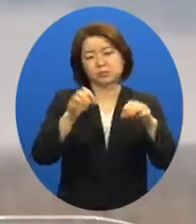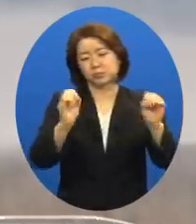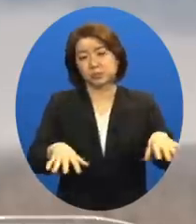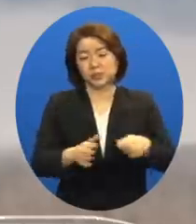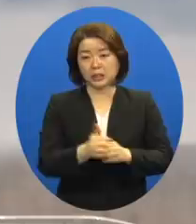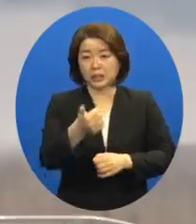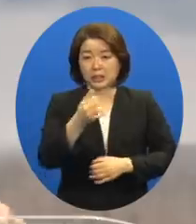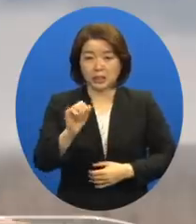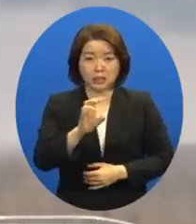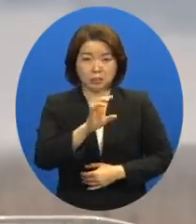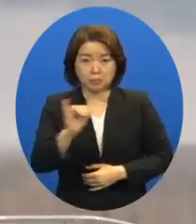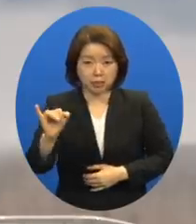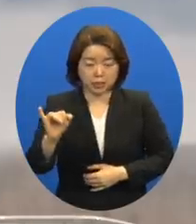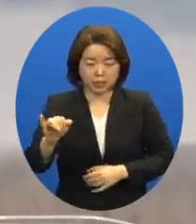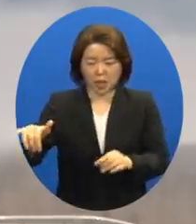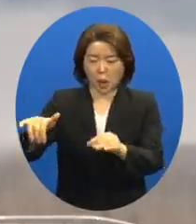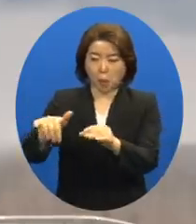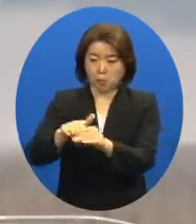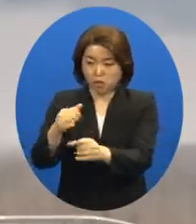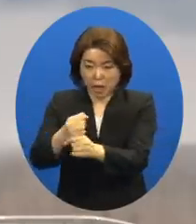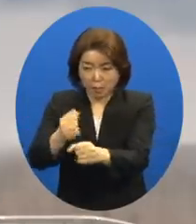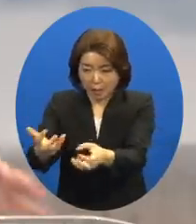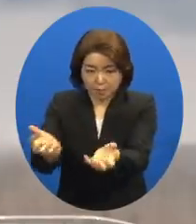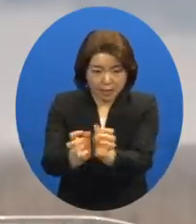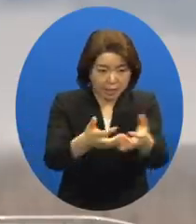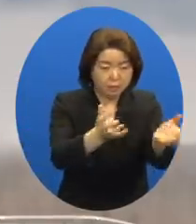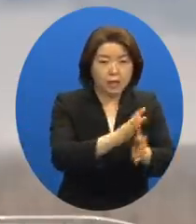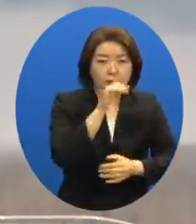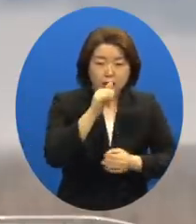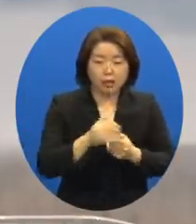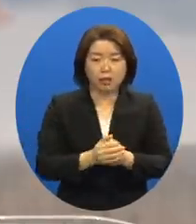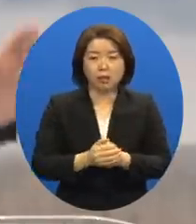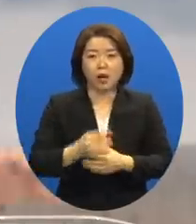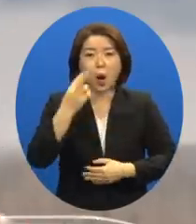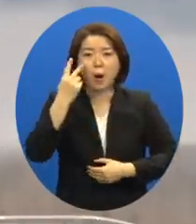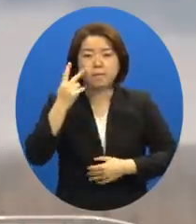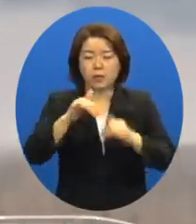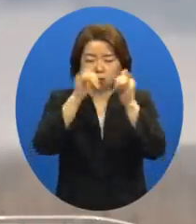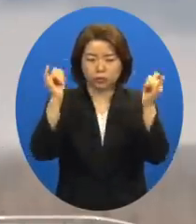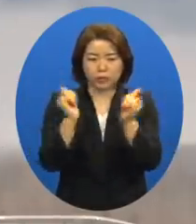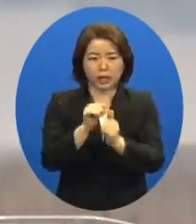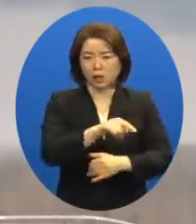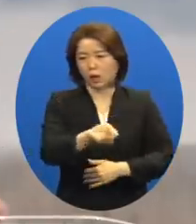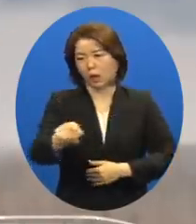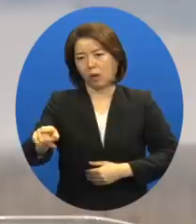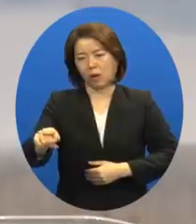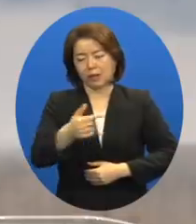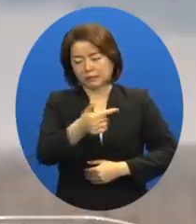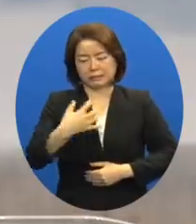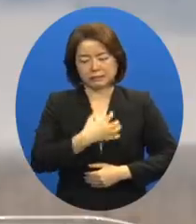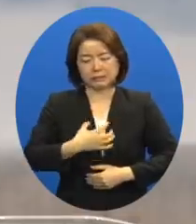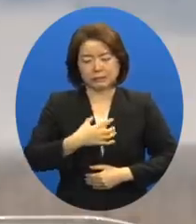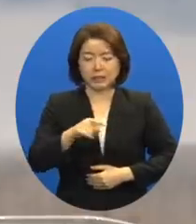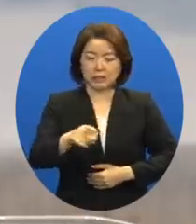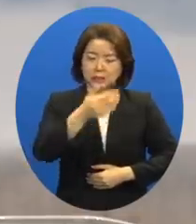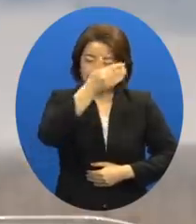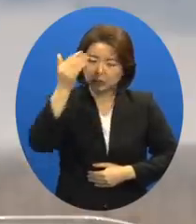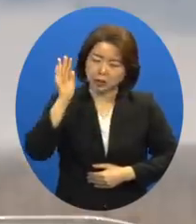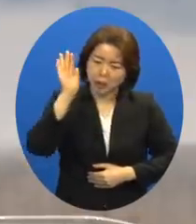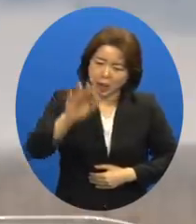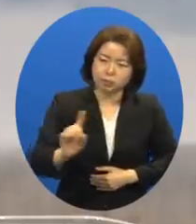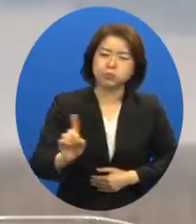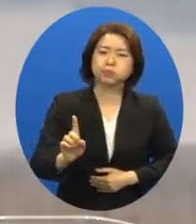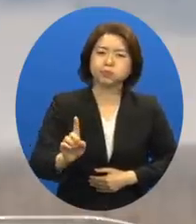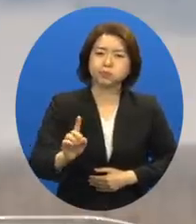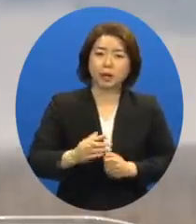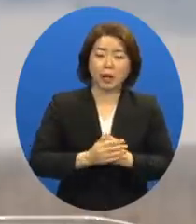히피들의 문화를 이루기 시작했습니다. 미국 사회가 큰 걱정을 했습니다. 저 청년들 앞으로 어떻게 할 거냐?